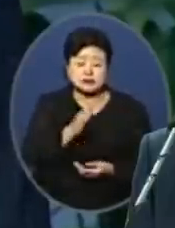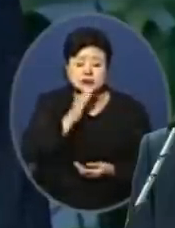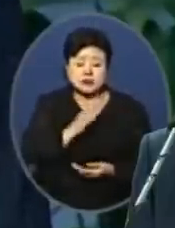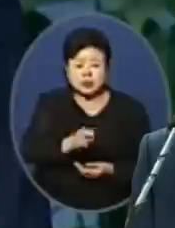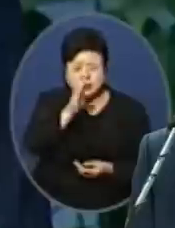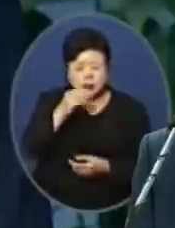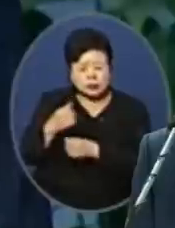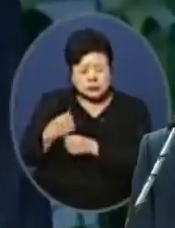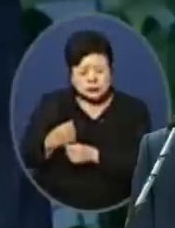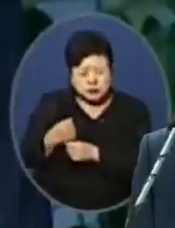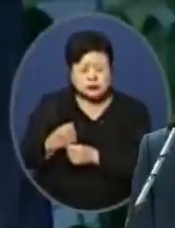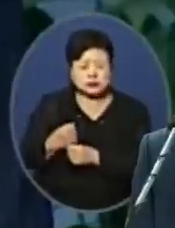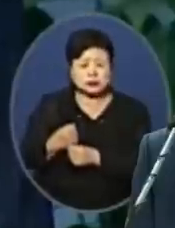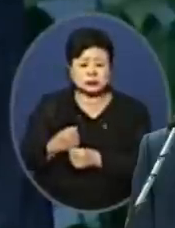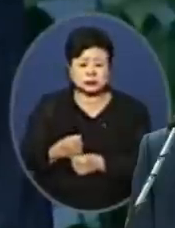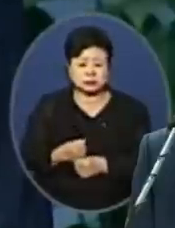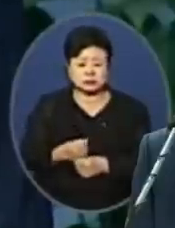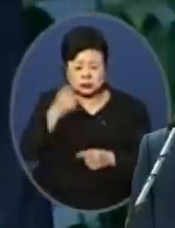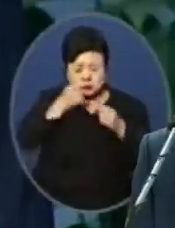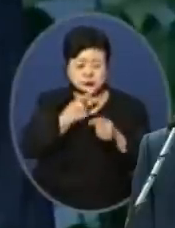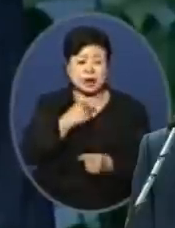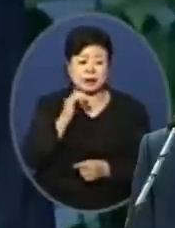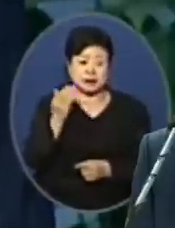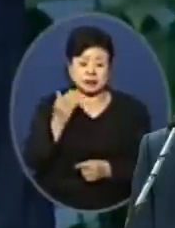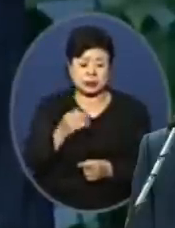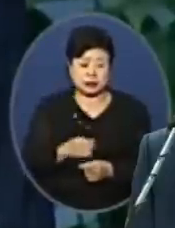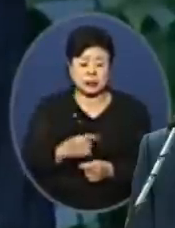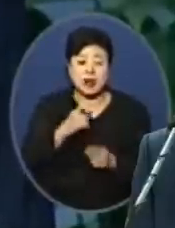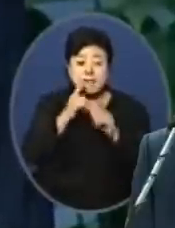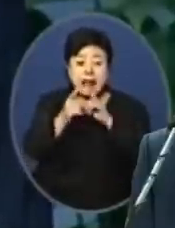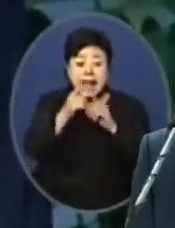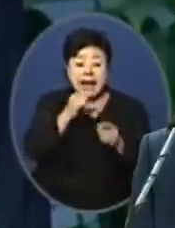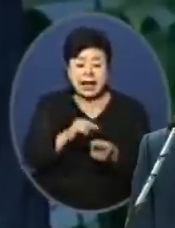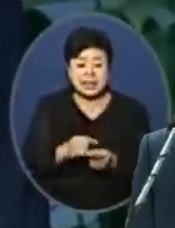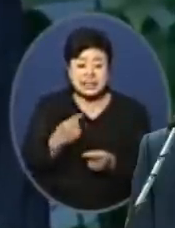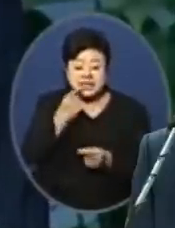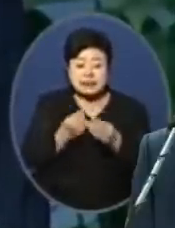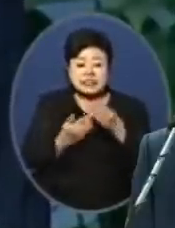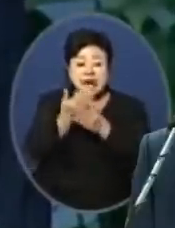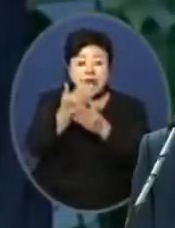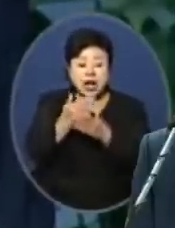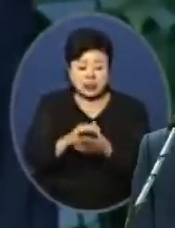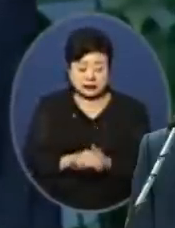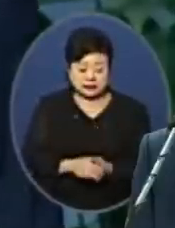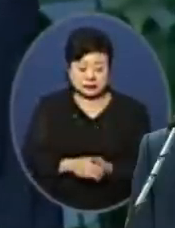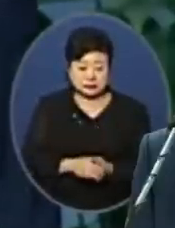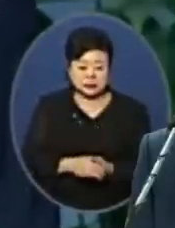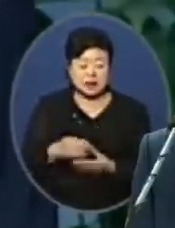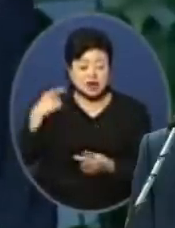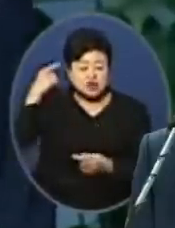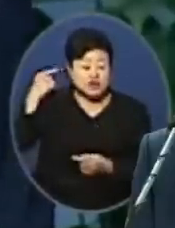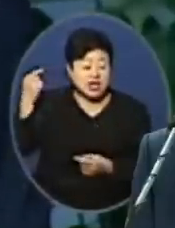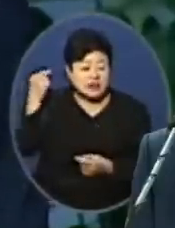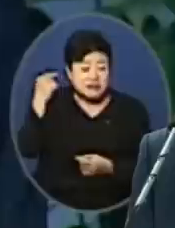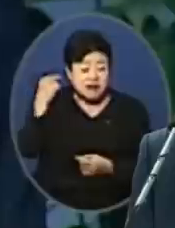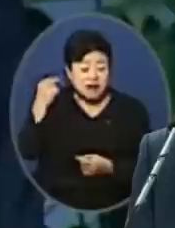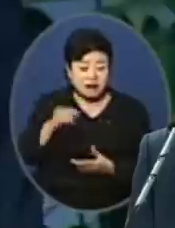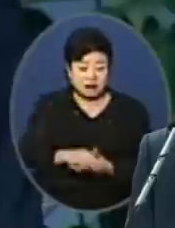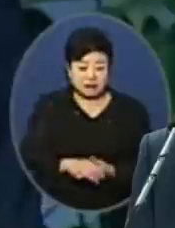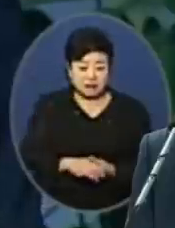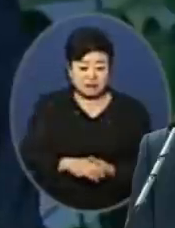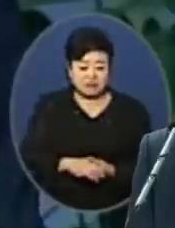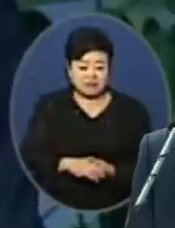우리 질고를 지고 나의 슬픔을 당했다. 그러면 그 말이 여러분 입에서 나와서 여러분 귀를